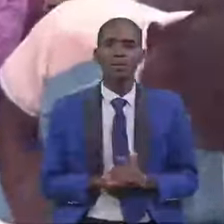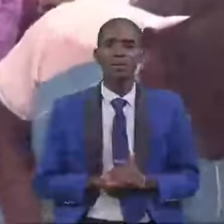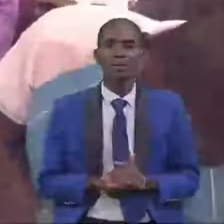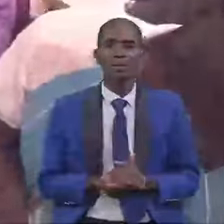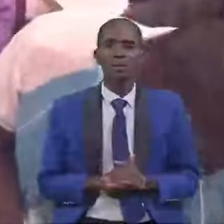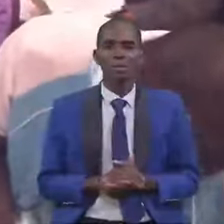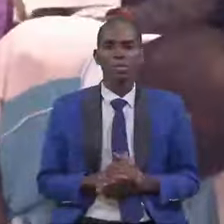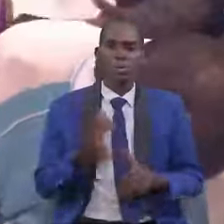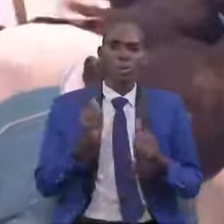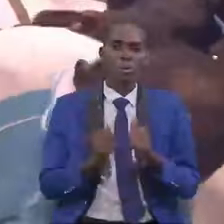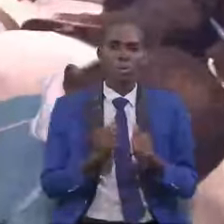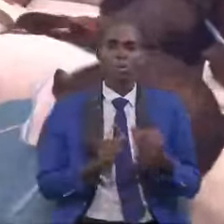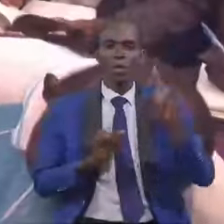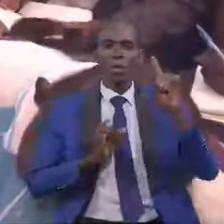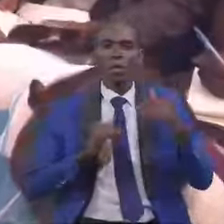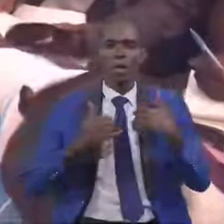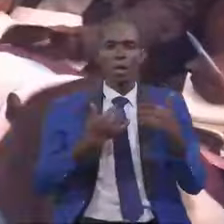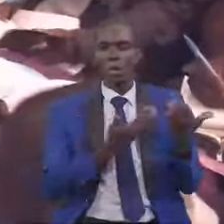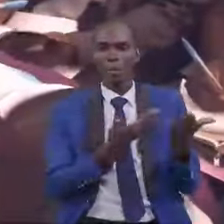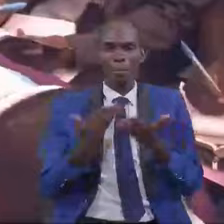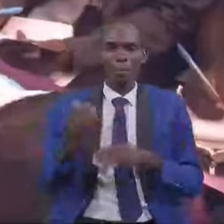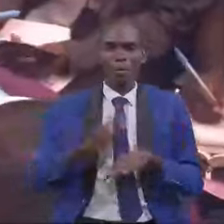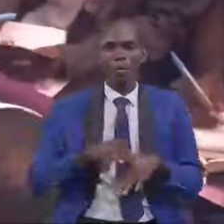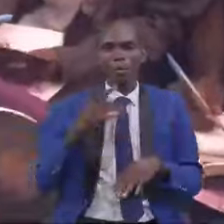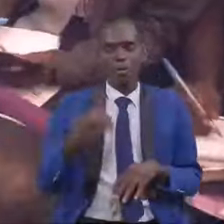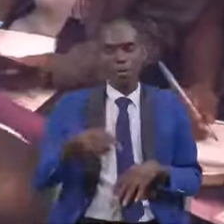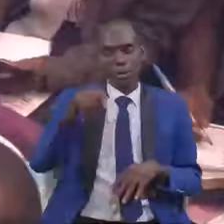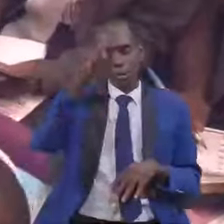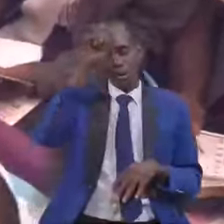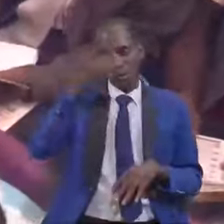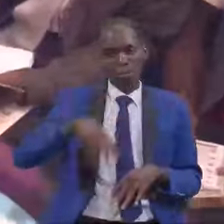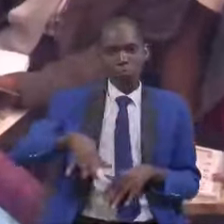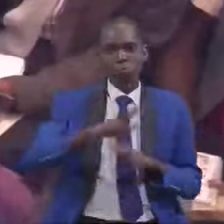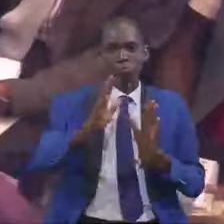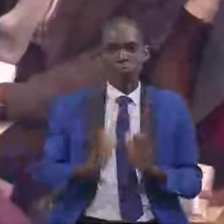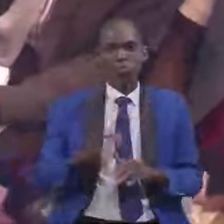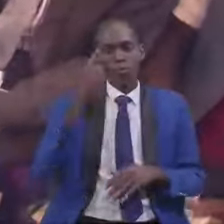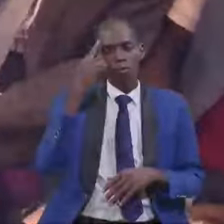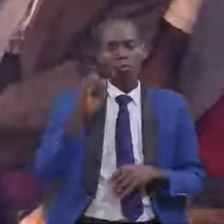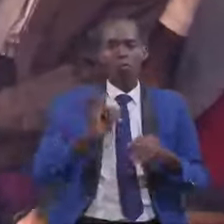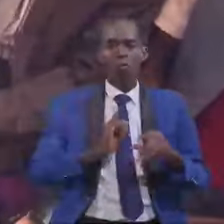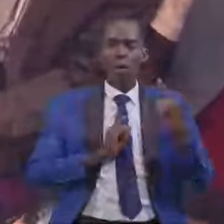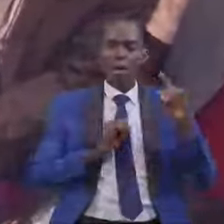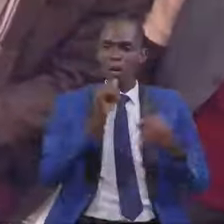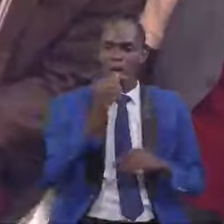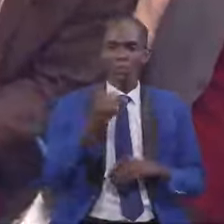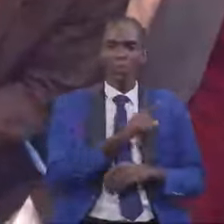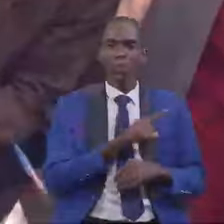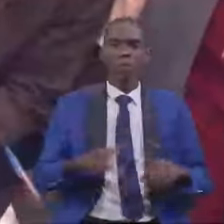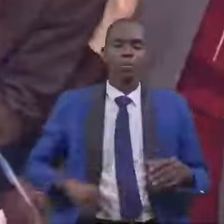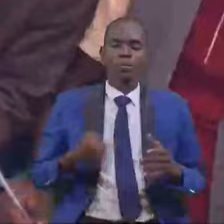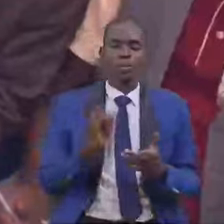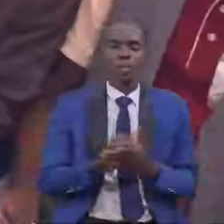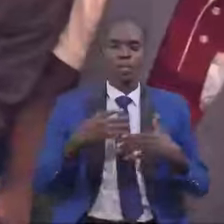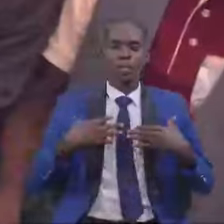j'ai frappé les Égyptiens, car je suis l'Éternel qui te guérit. Vous